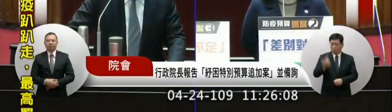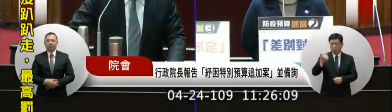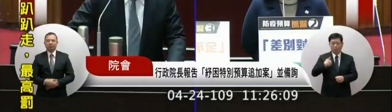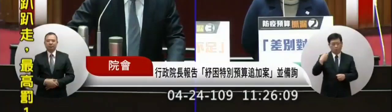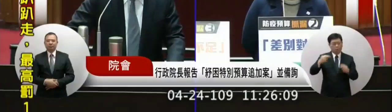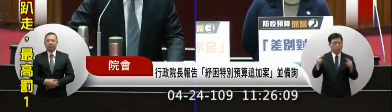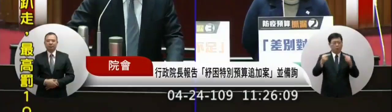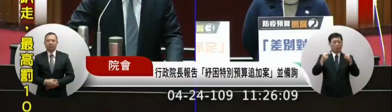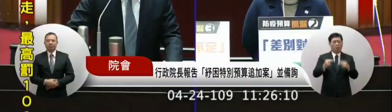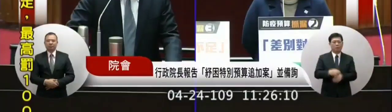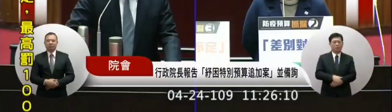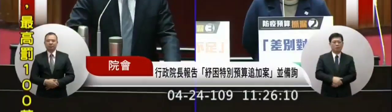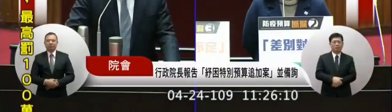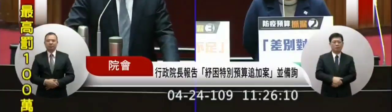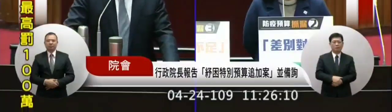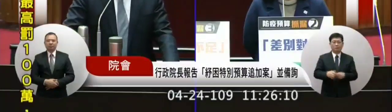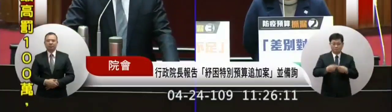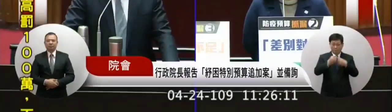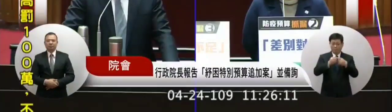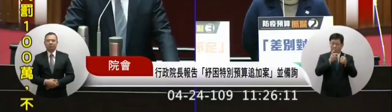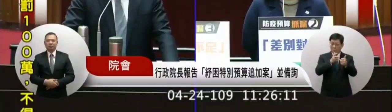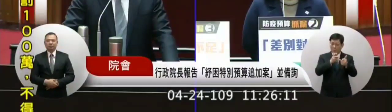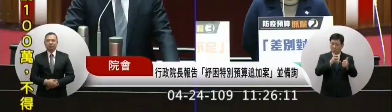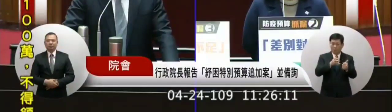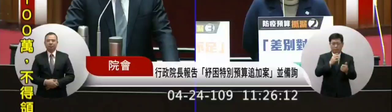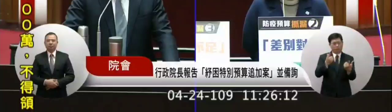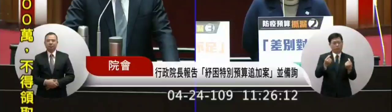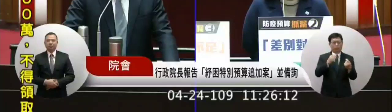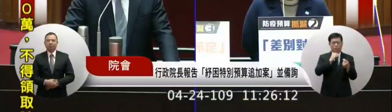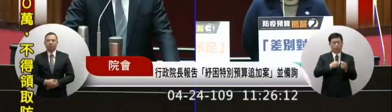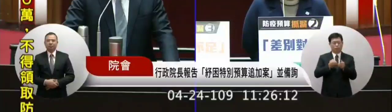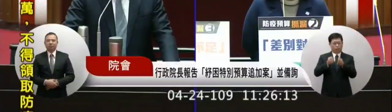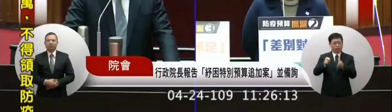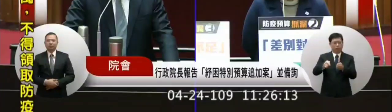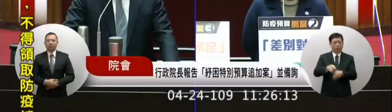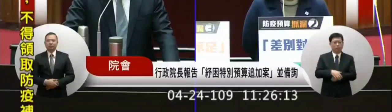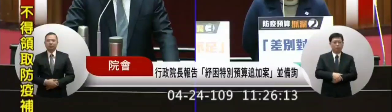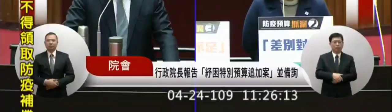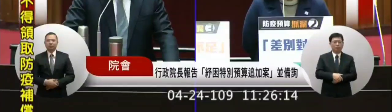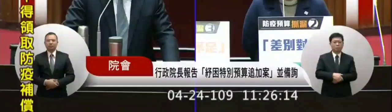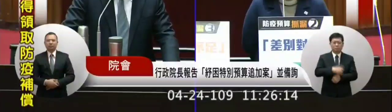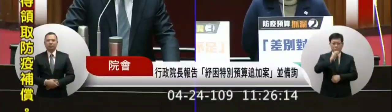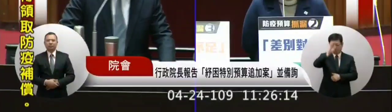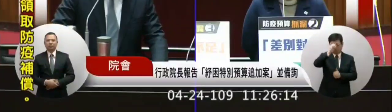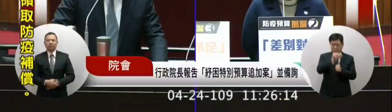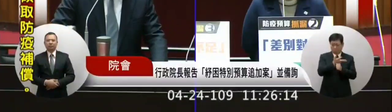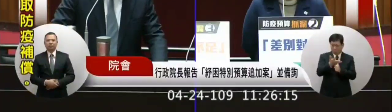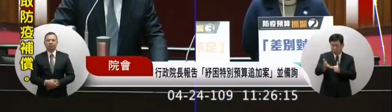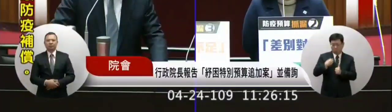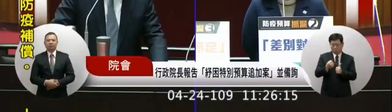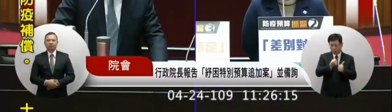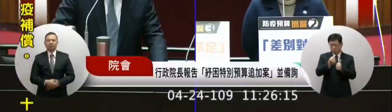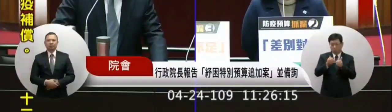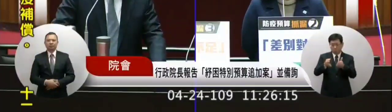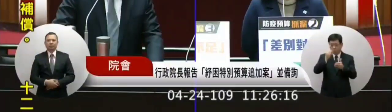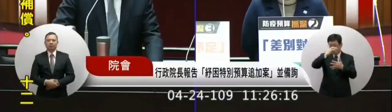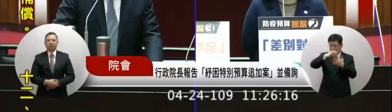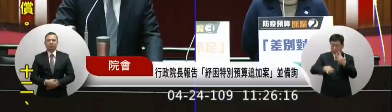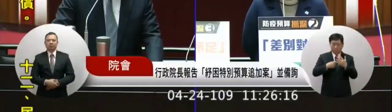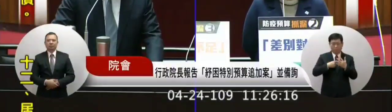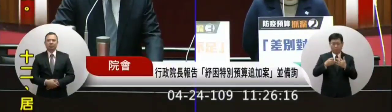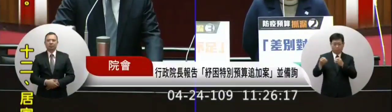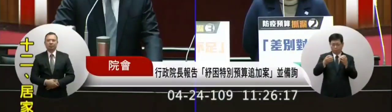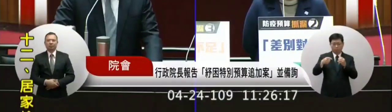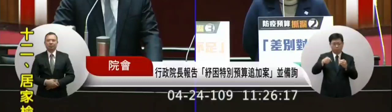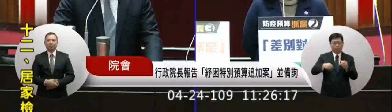我们又见面哈。第一次咨询您哈，也是为了我们这个疫情要针对特别条例通过